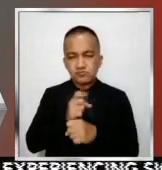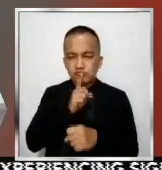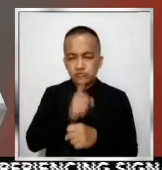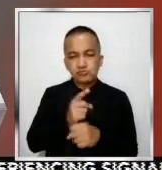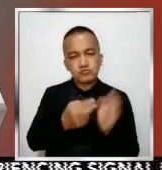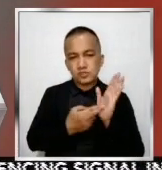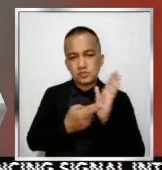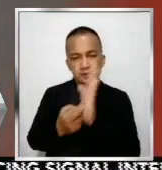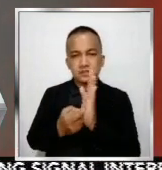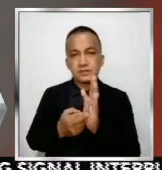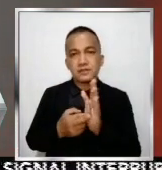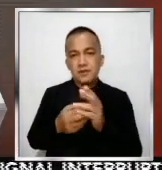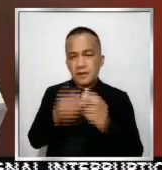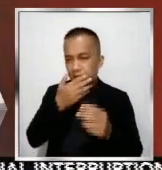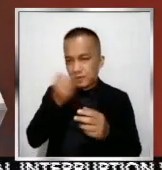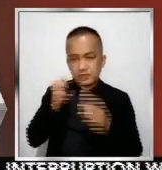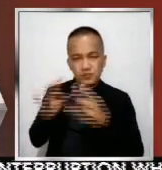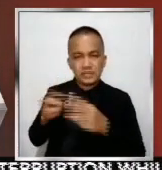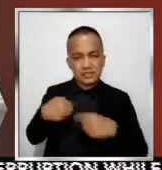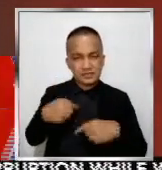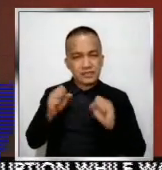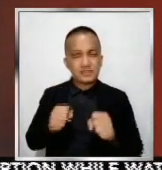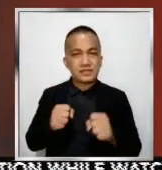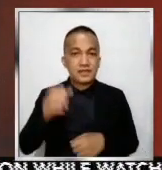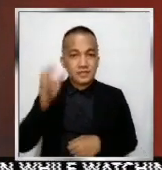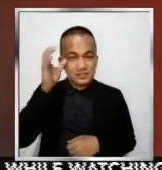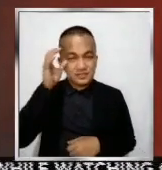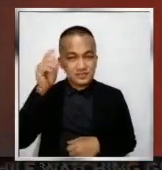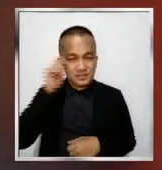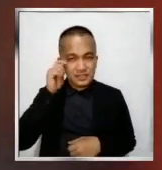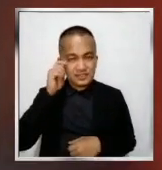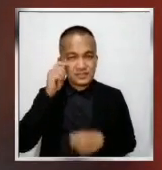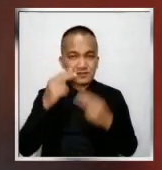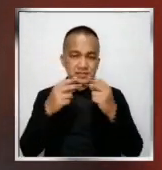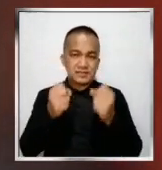way that I can. Chino Trinidad Agututo, 24 Oras.